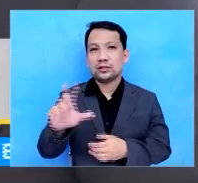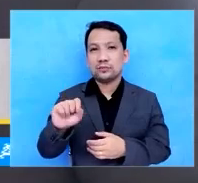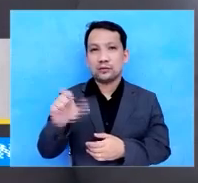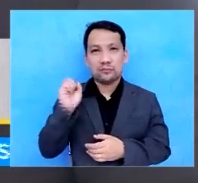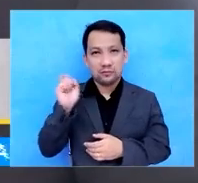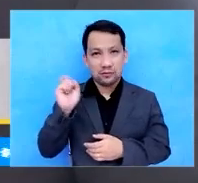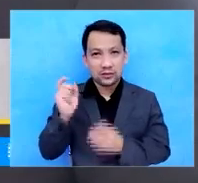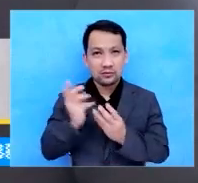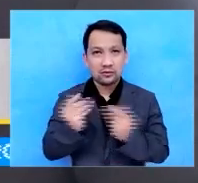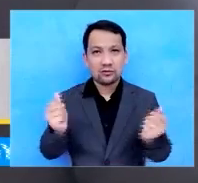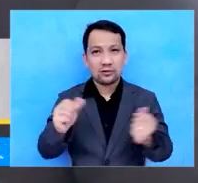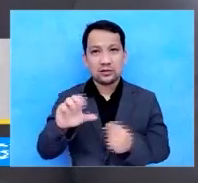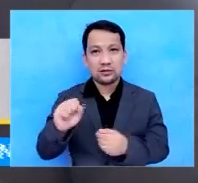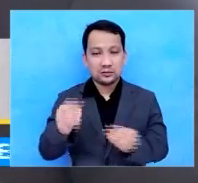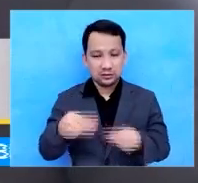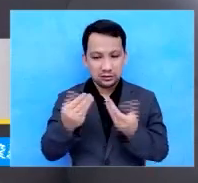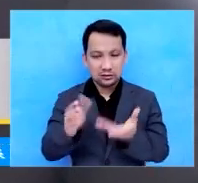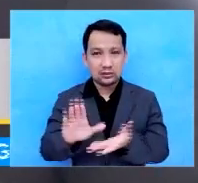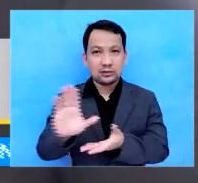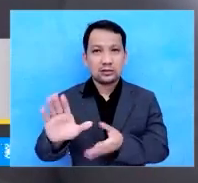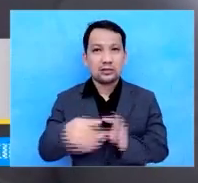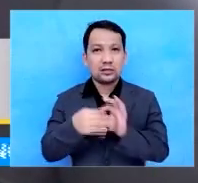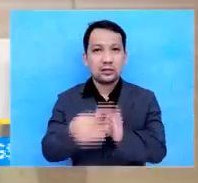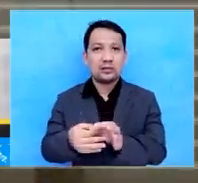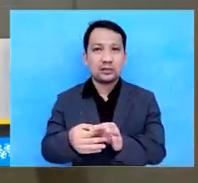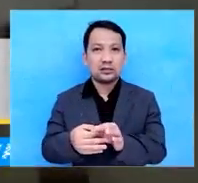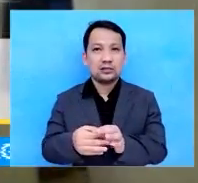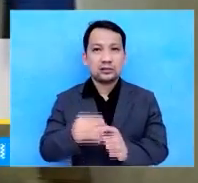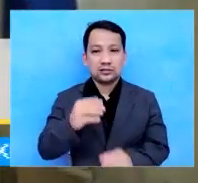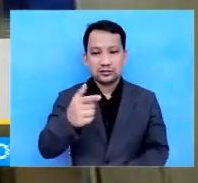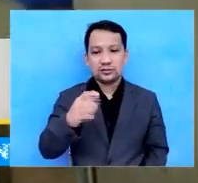paraan po din, sir, yung pagbibigay po sa kanila ng GCTA,